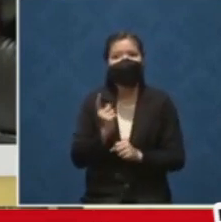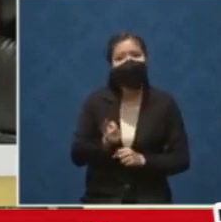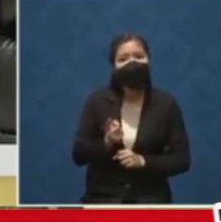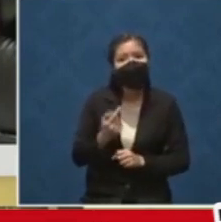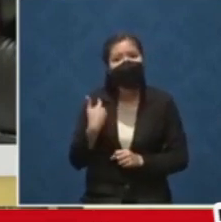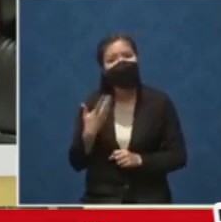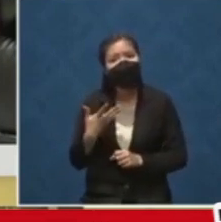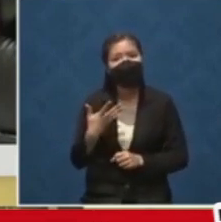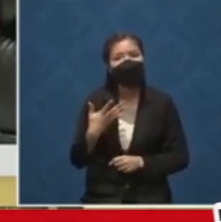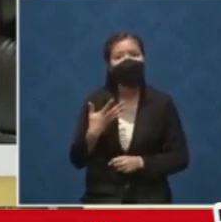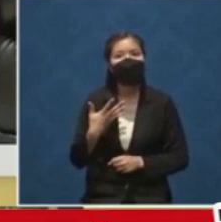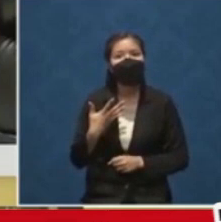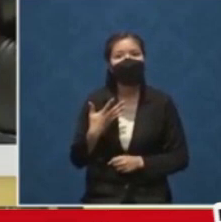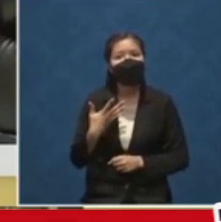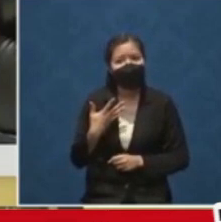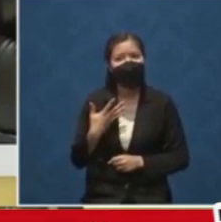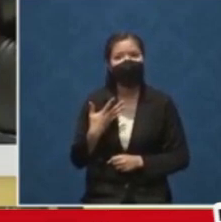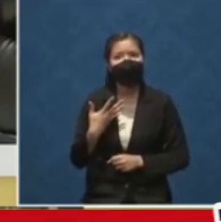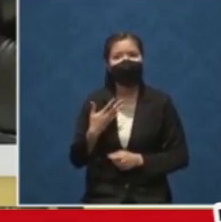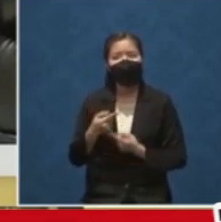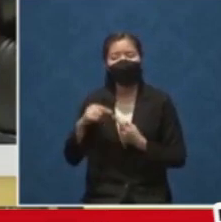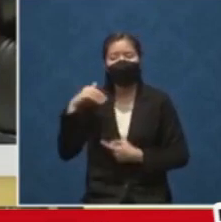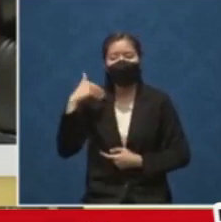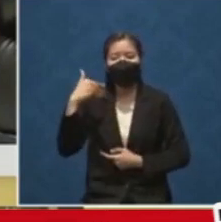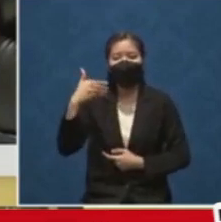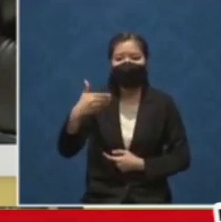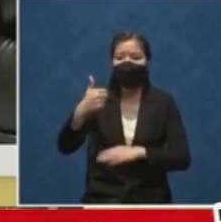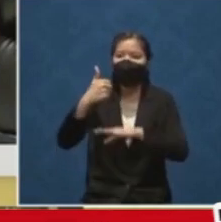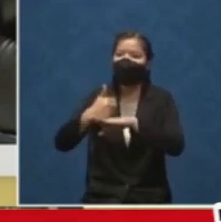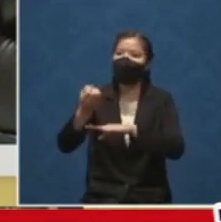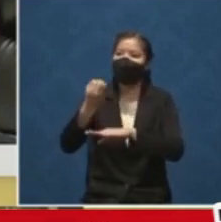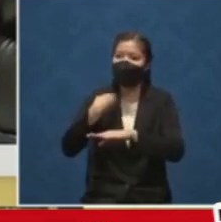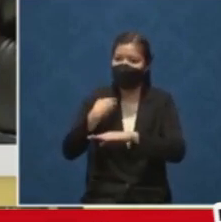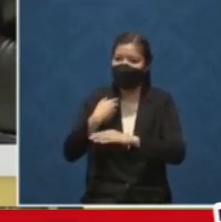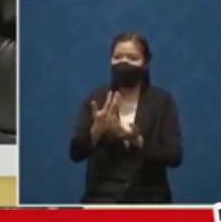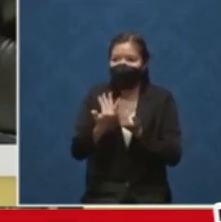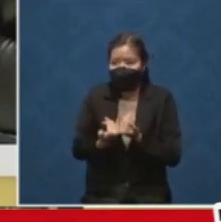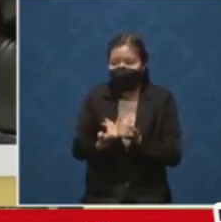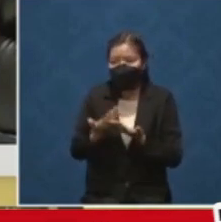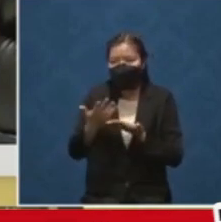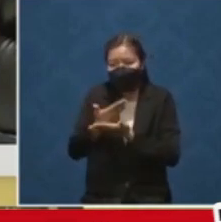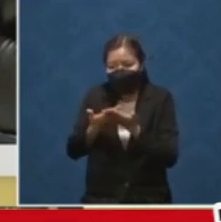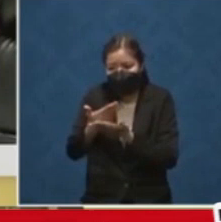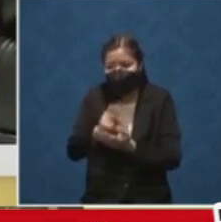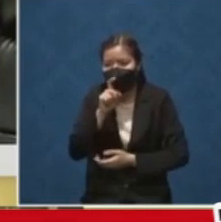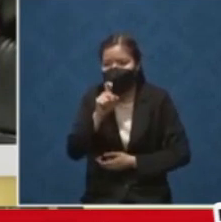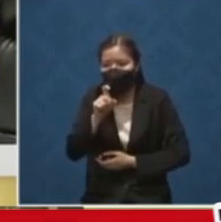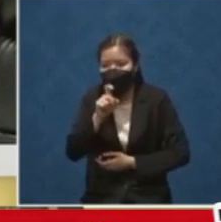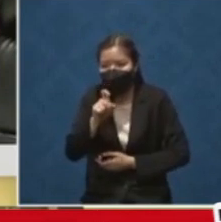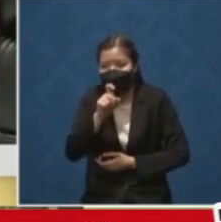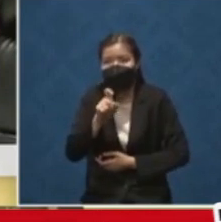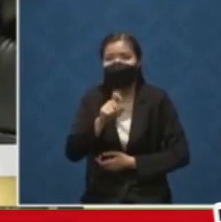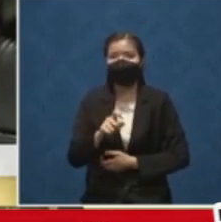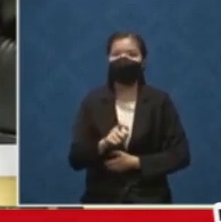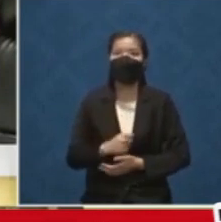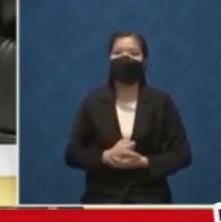่านมาพากฏวาทางภาค 9 บอกว่ากลางสอบสวนจากสอบสวมอะไรไมจะเศรวันนี้ที่ผมมาพูด